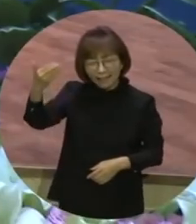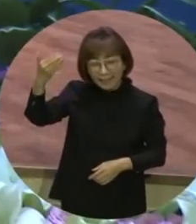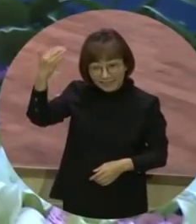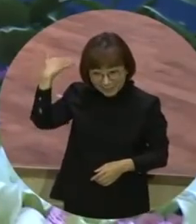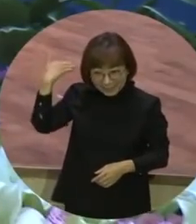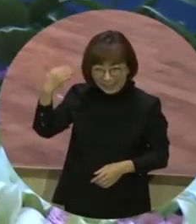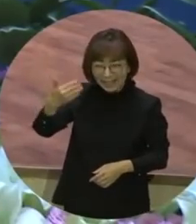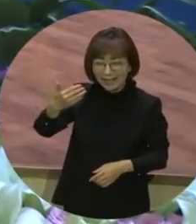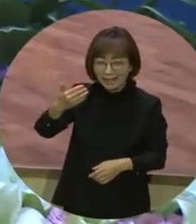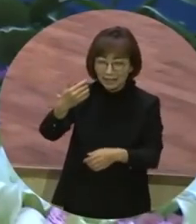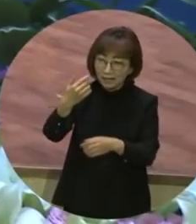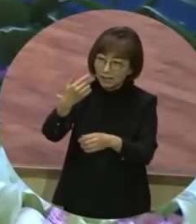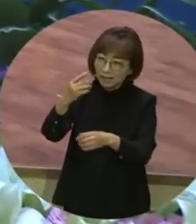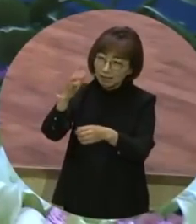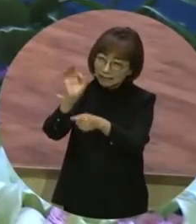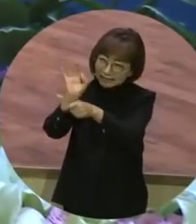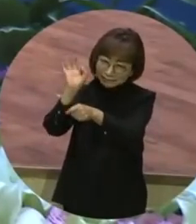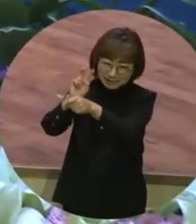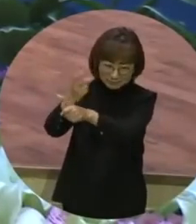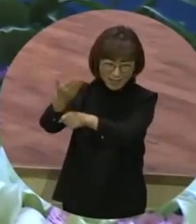기도,